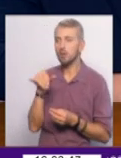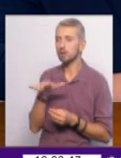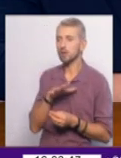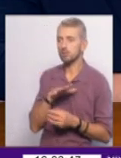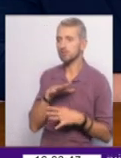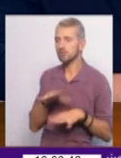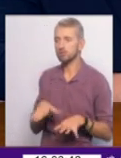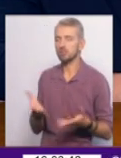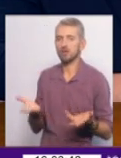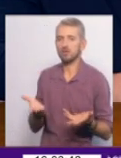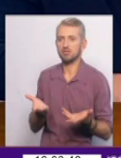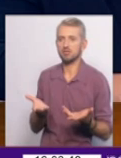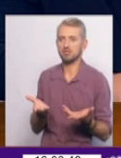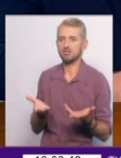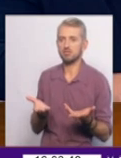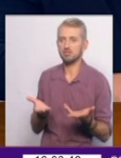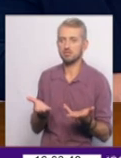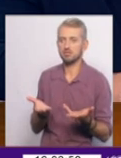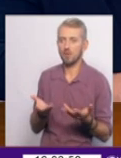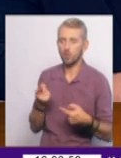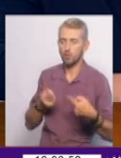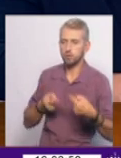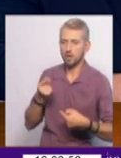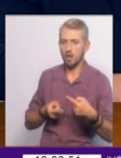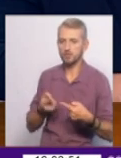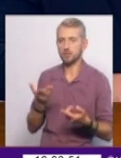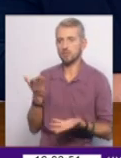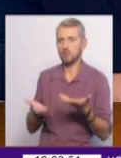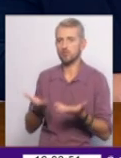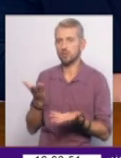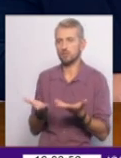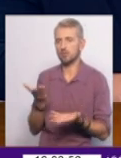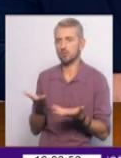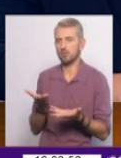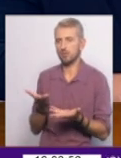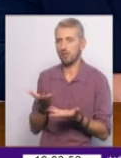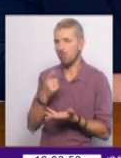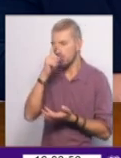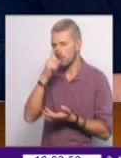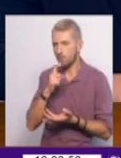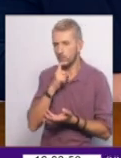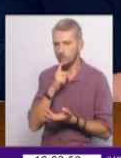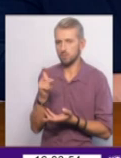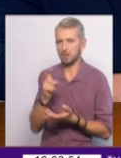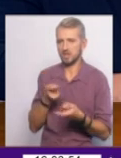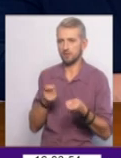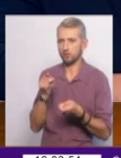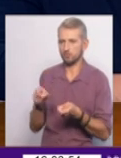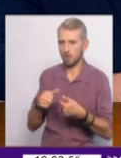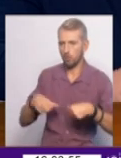якісь, можливо, суперечки або, можливо, якісь непорозуміння з керівництвом цієї